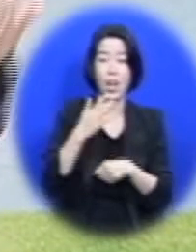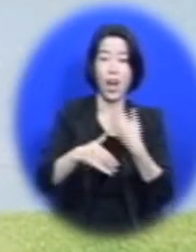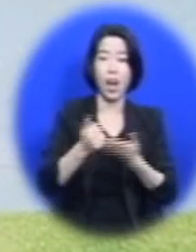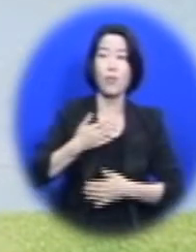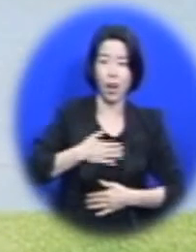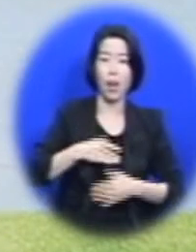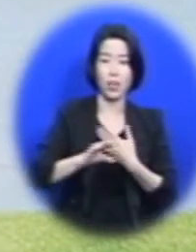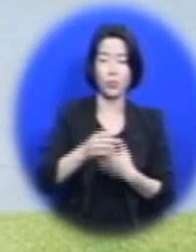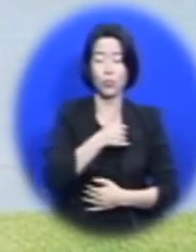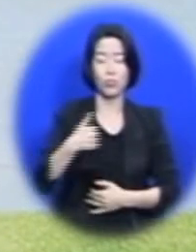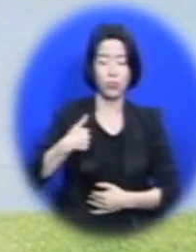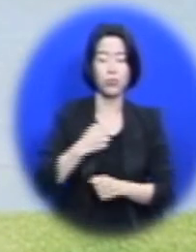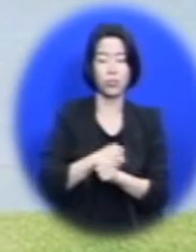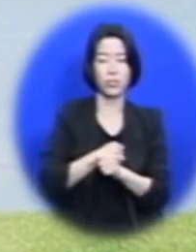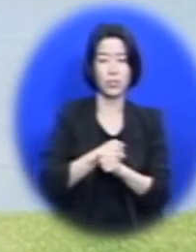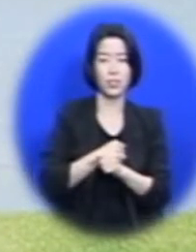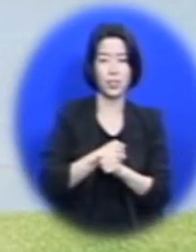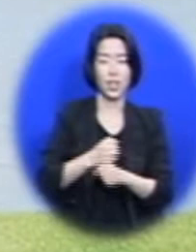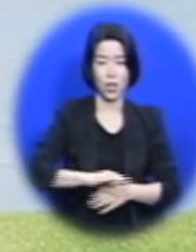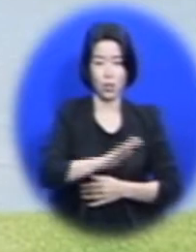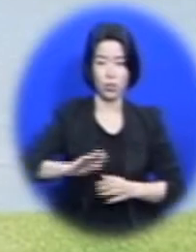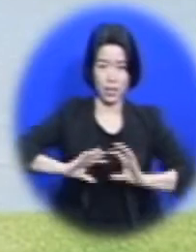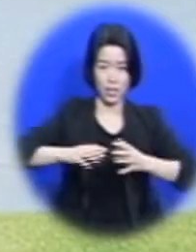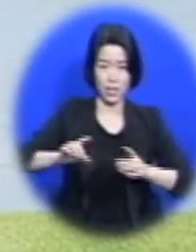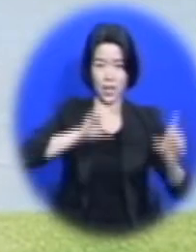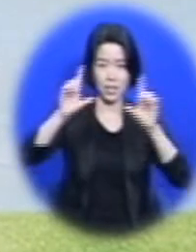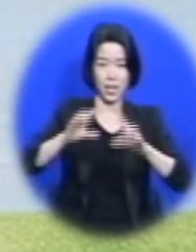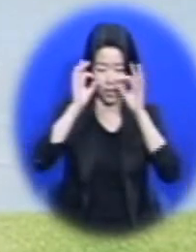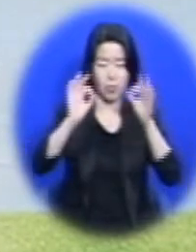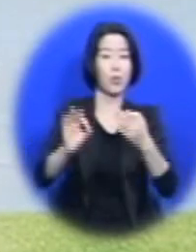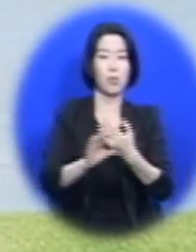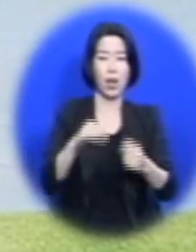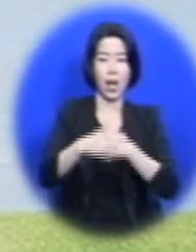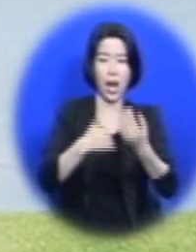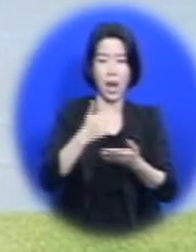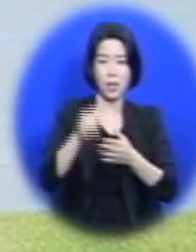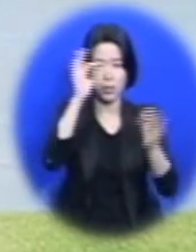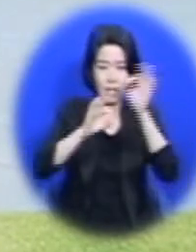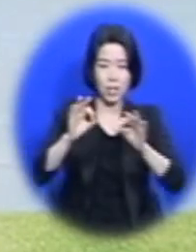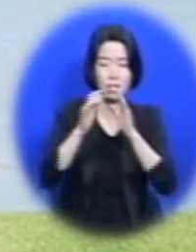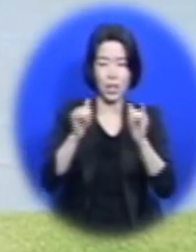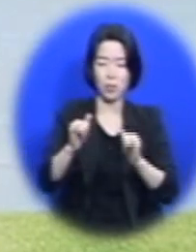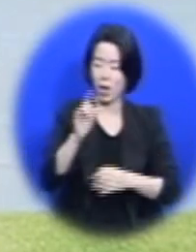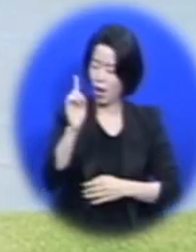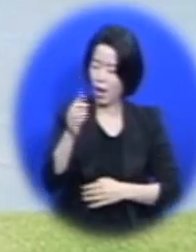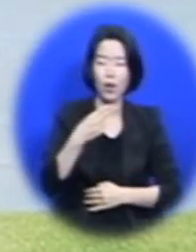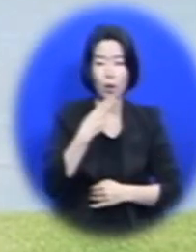하나님이 아시면 충분한 거죠. 우리가 세상을 살다 보면 하나님을 찾는 사람이 아무도 없어 보이고,